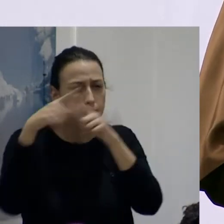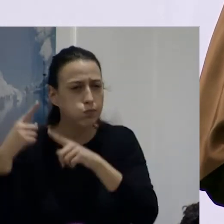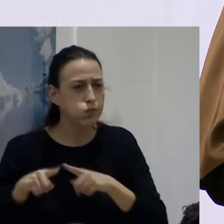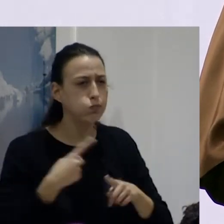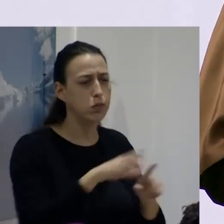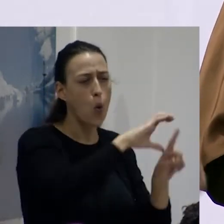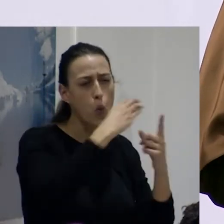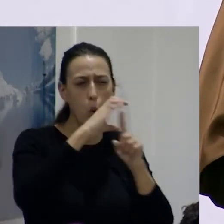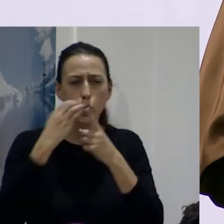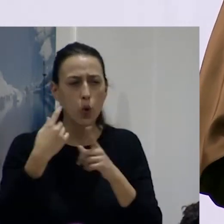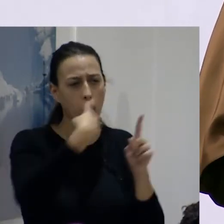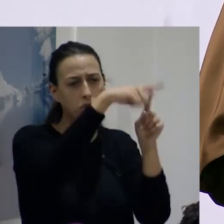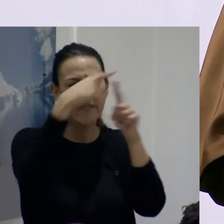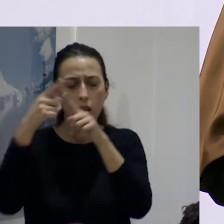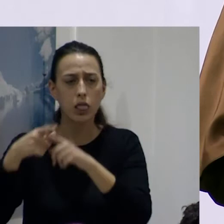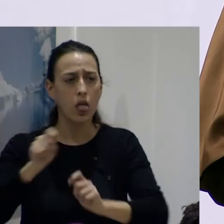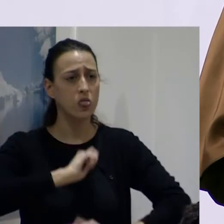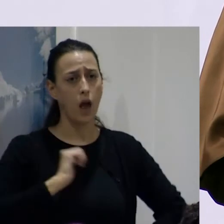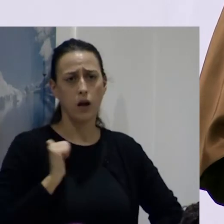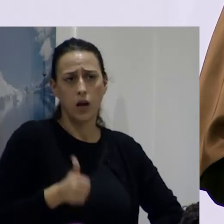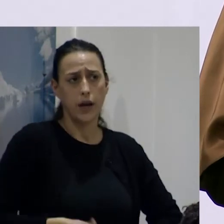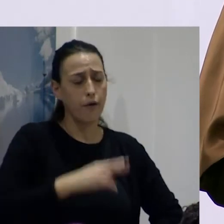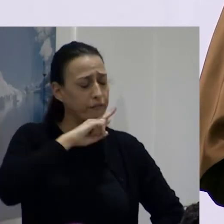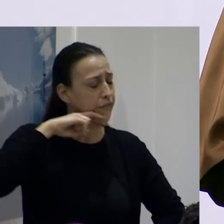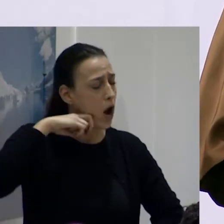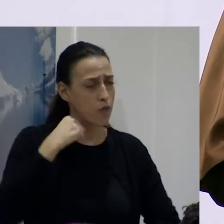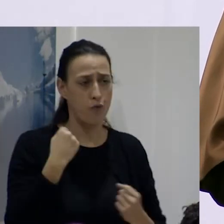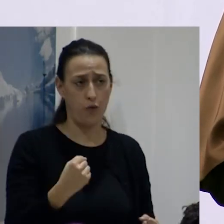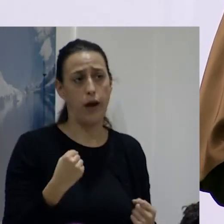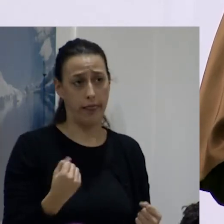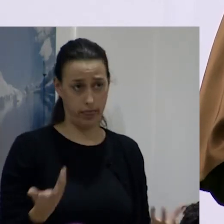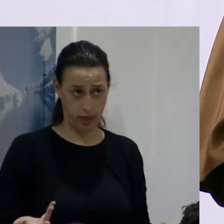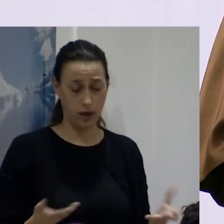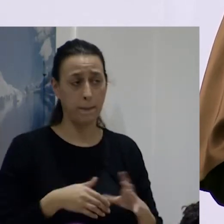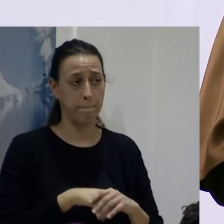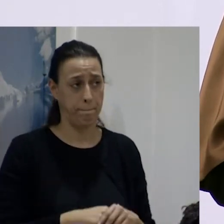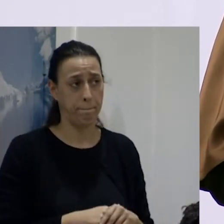almenys, probablement més, que la diversitat biològica?